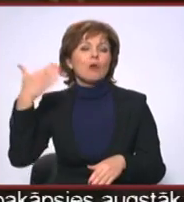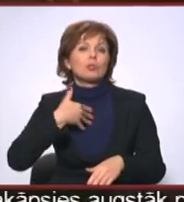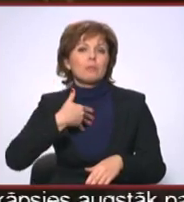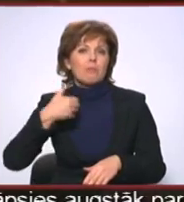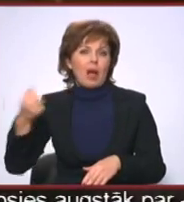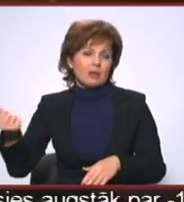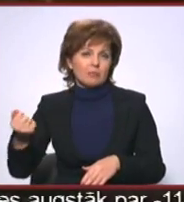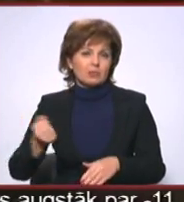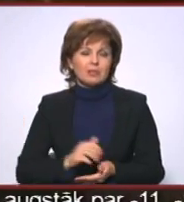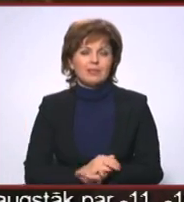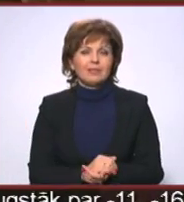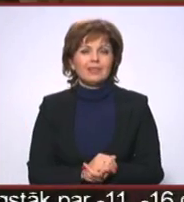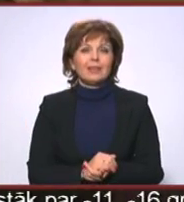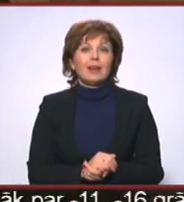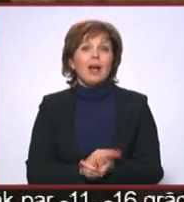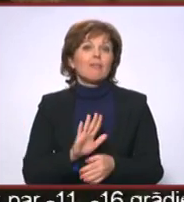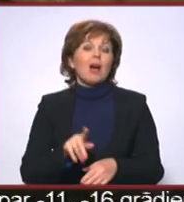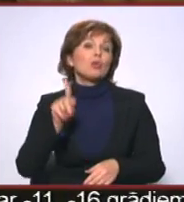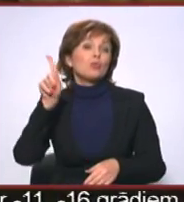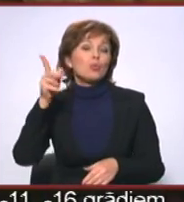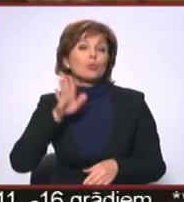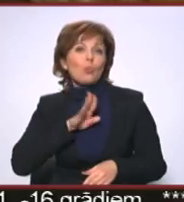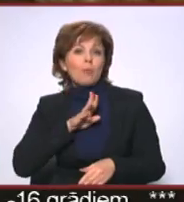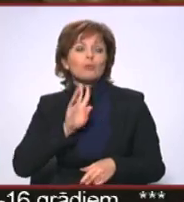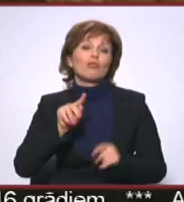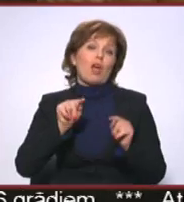Dievs deva, Dievs arī paņems. Vai es tur nomiršu vai šeit?